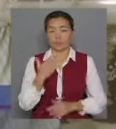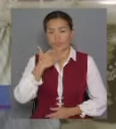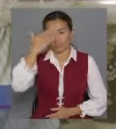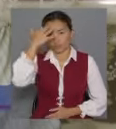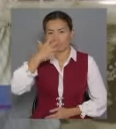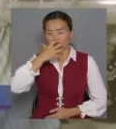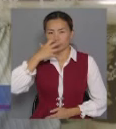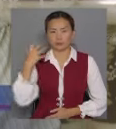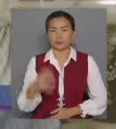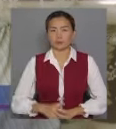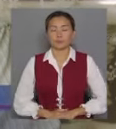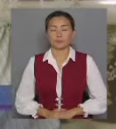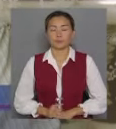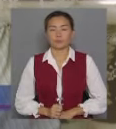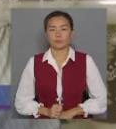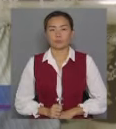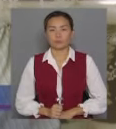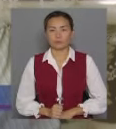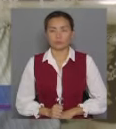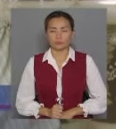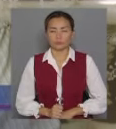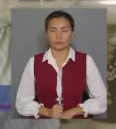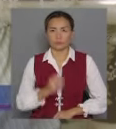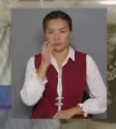шілдені мұқият қарап отырады.